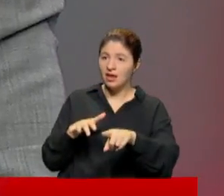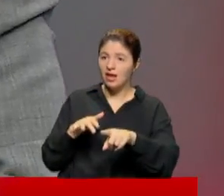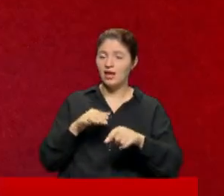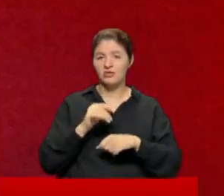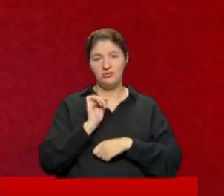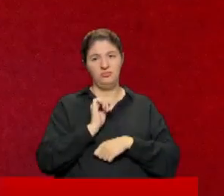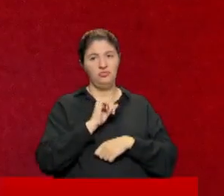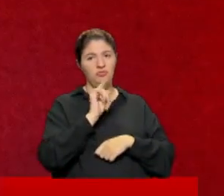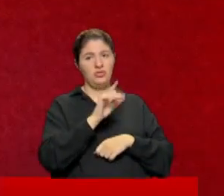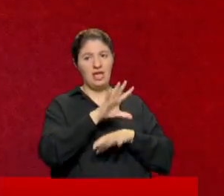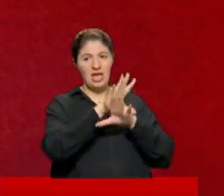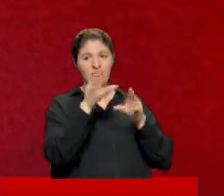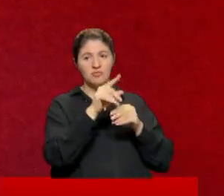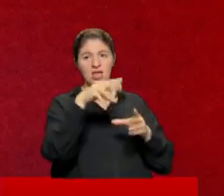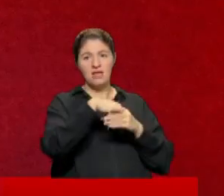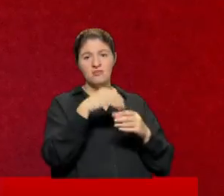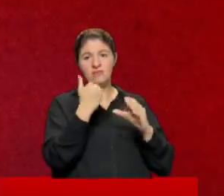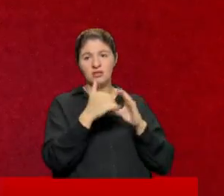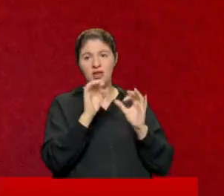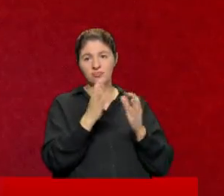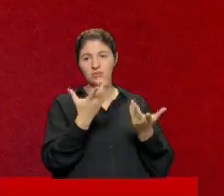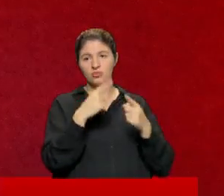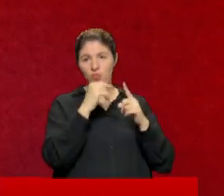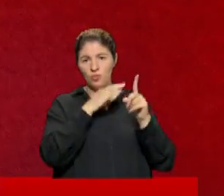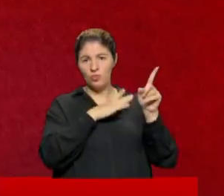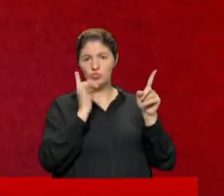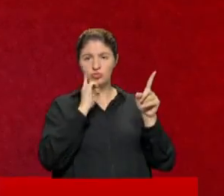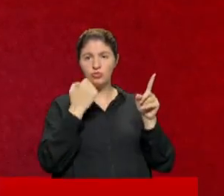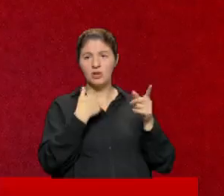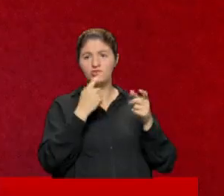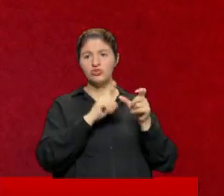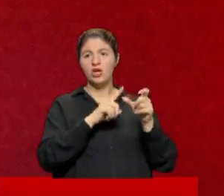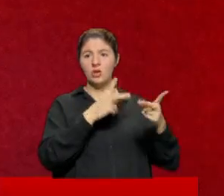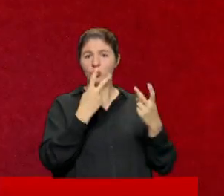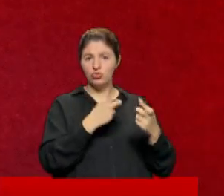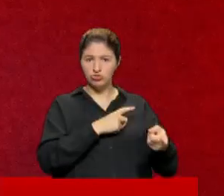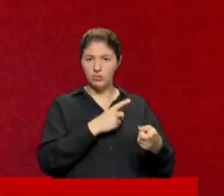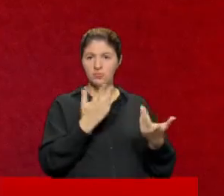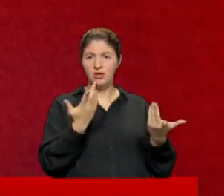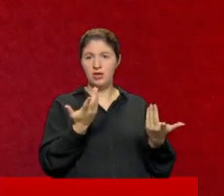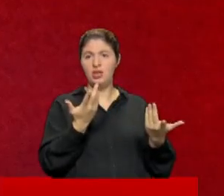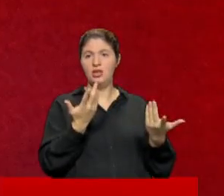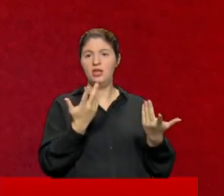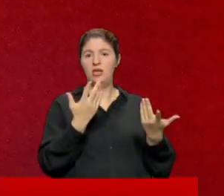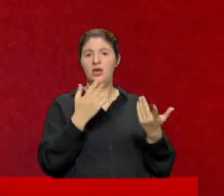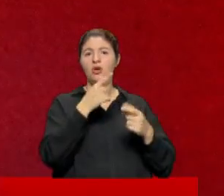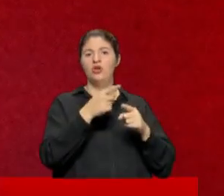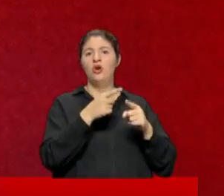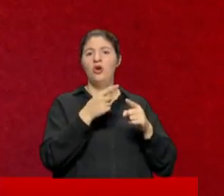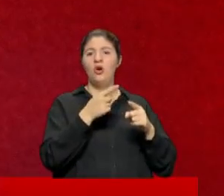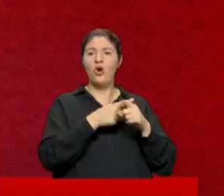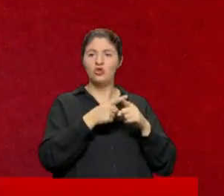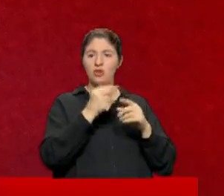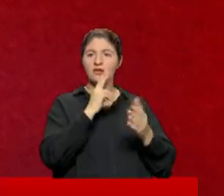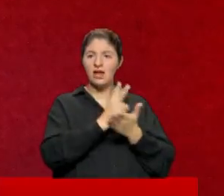söylediklerinizin hemen hepsini buna dair mesajları hep Kılıçdaroğlu'ndan duyduk Ben Çankaya'da oturacağım hani ona ortak Eee